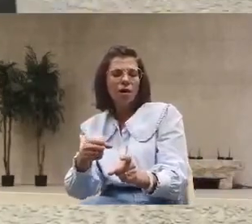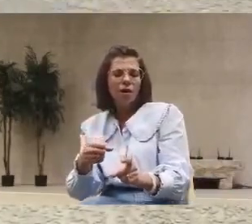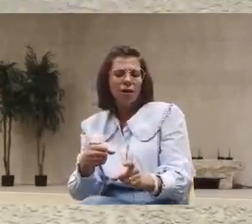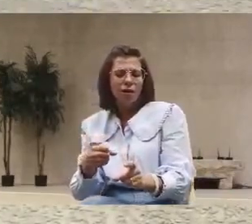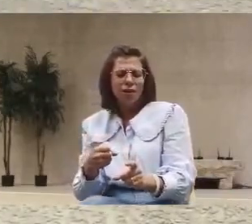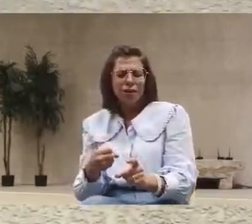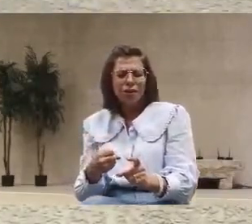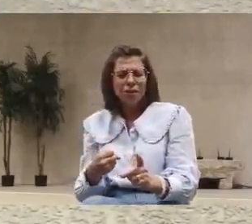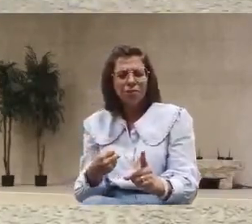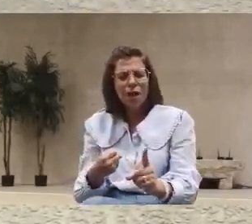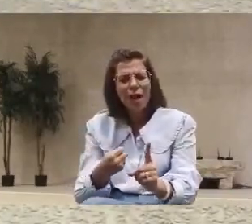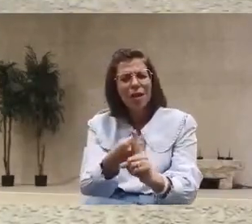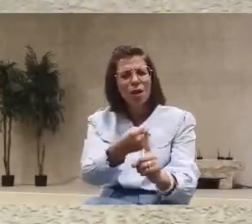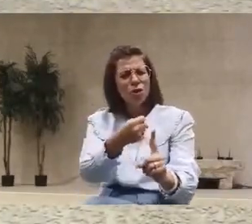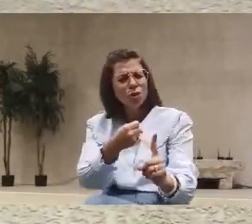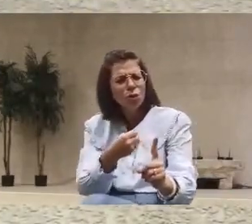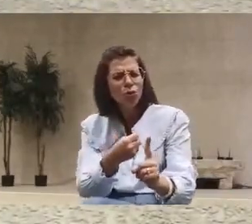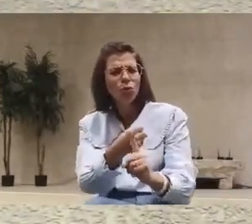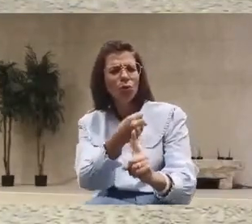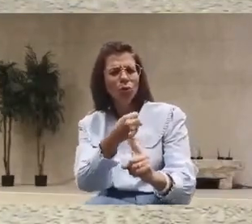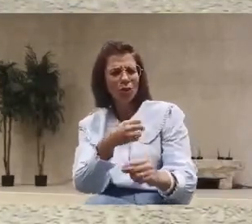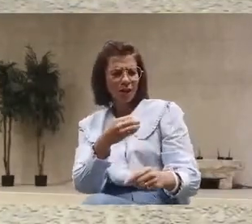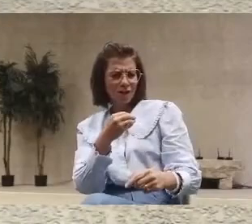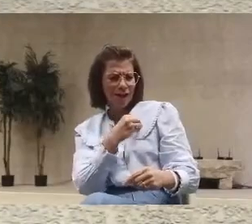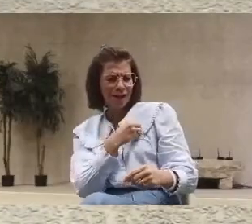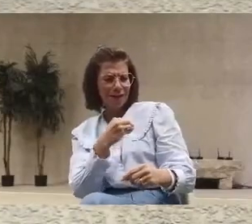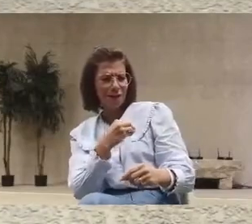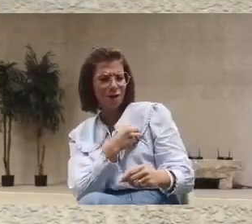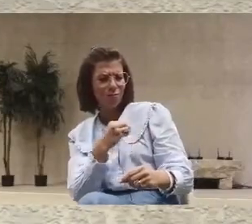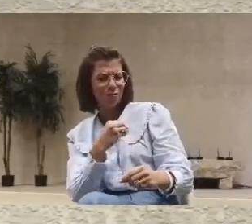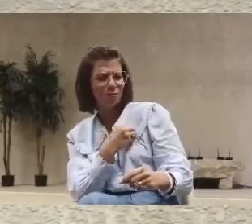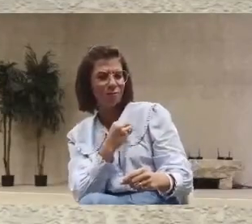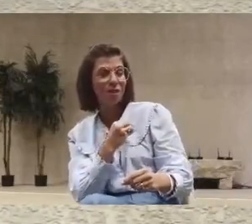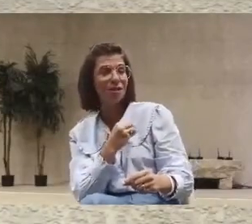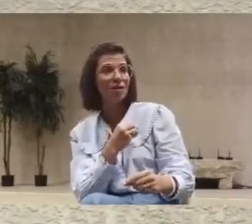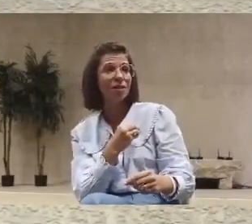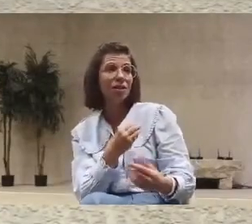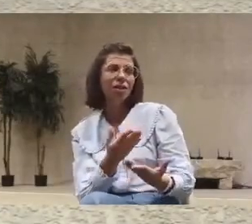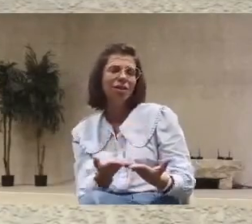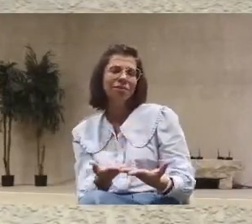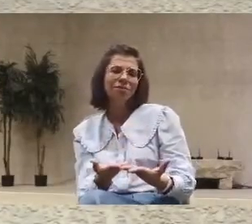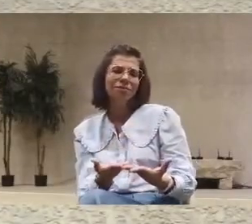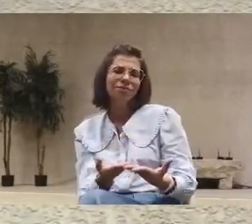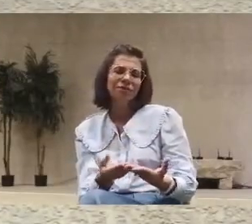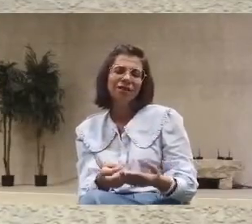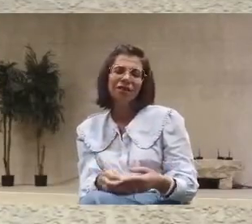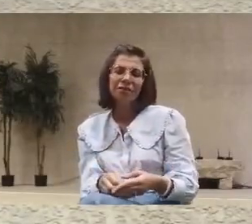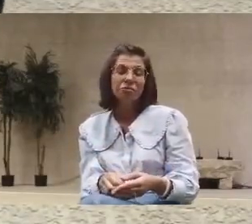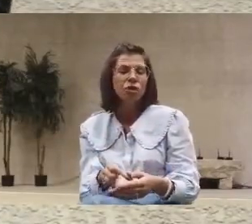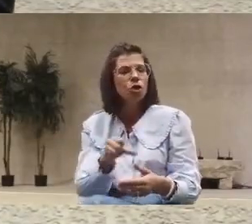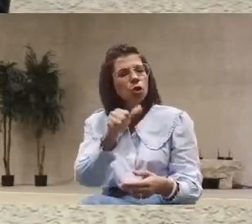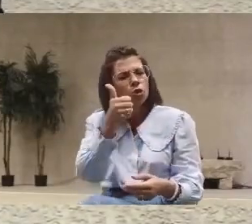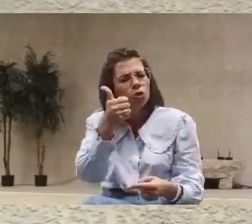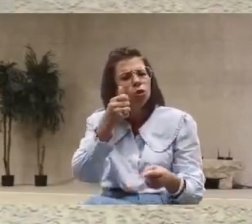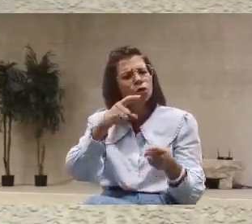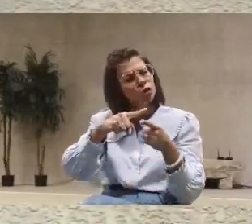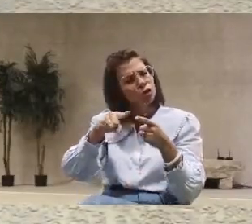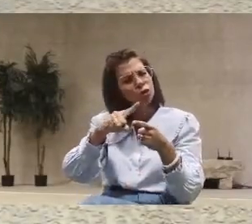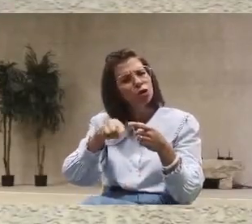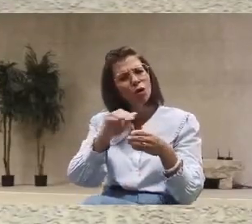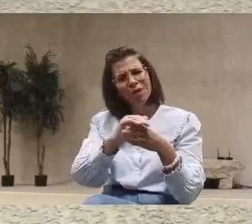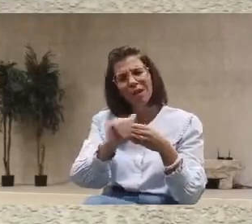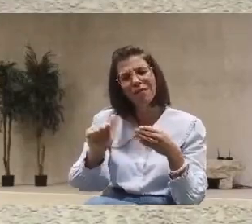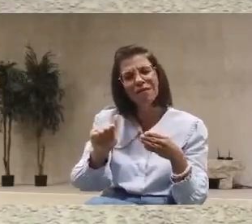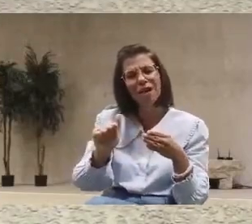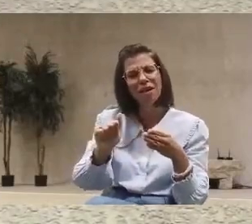débattent. Mais j'aimerais te dire, laisse le Seigneur faire. Va vers Dieu. Notre combat n'est pas de lutter contre